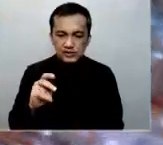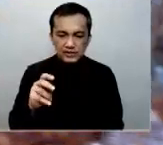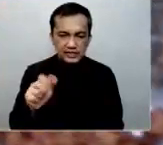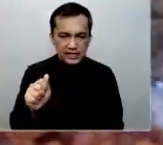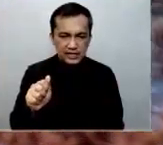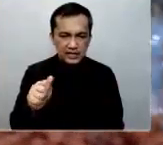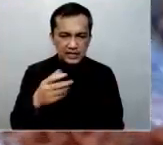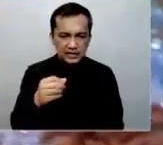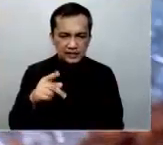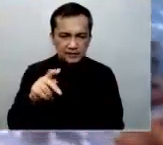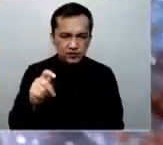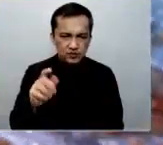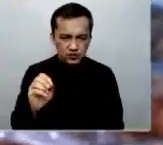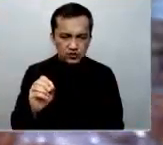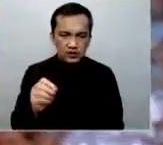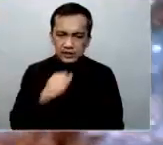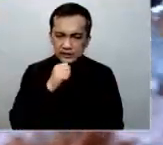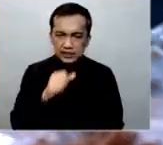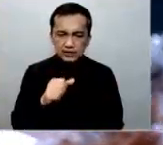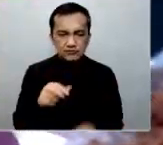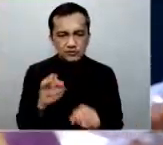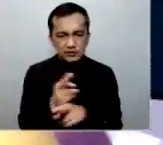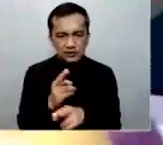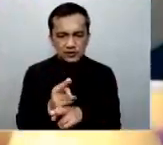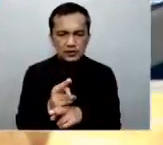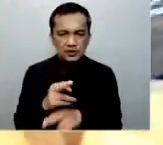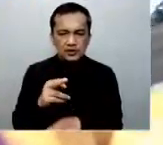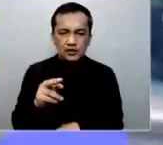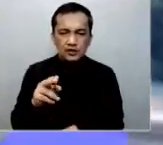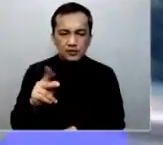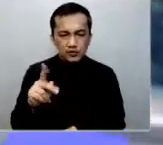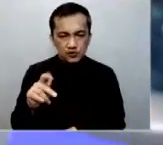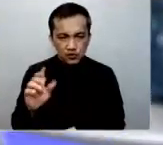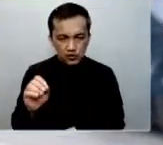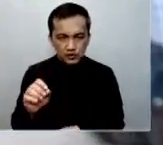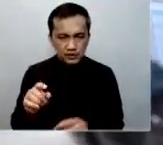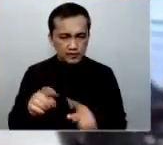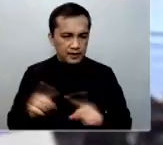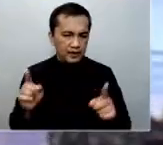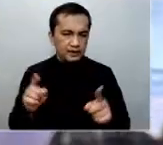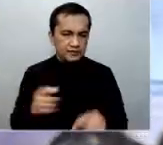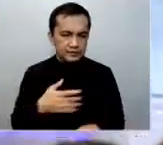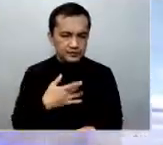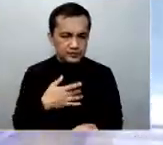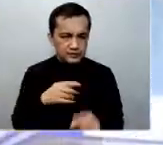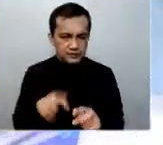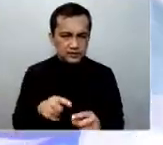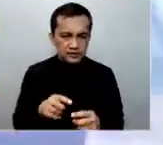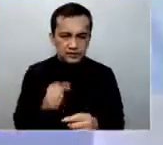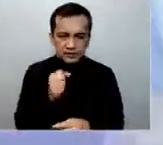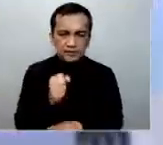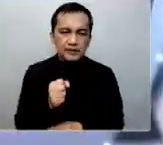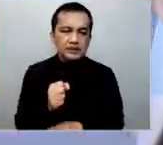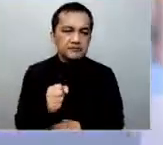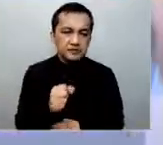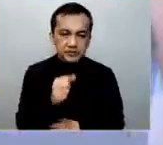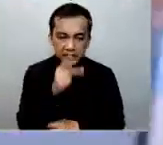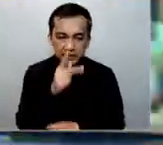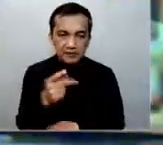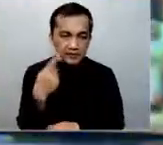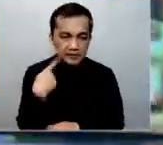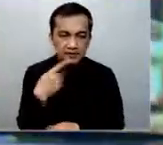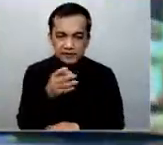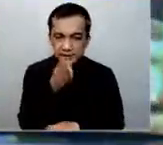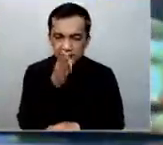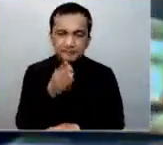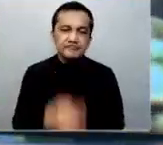your ordinary puto, ha? At kuchinta, promise, may ibang dating itong mga to. At syempre, may merienda and breakfast. Ayan, may kukuha na